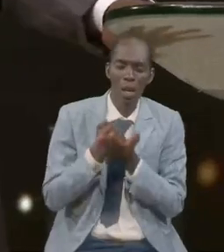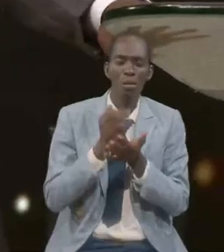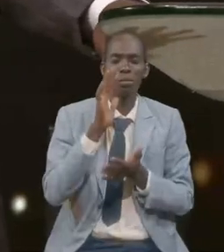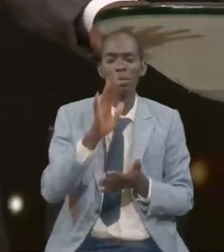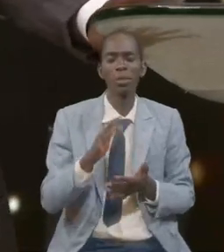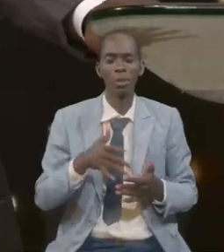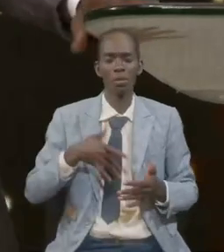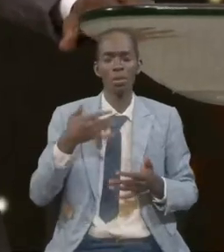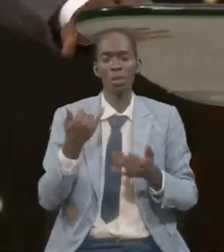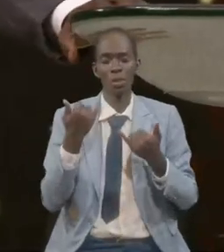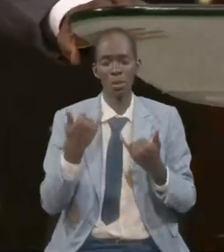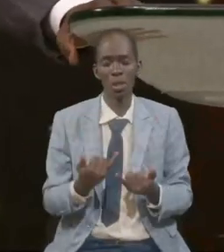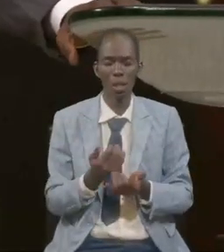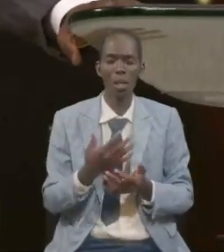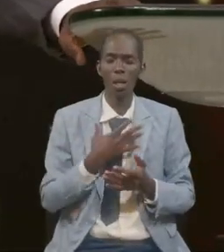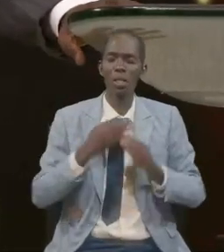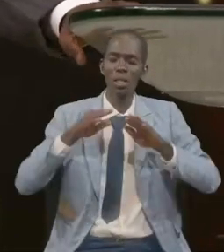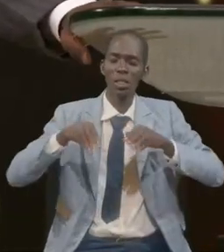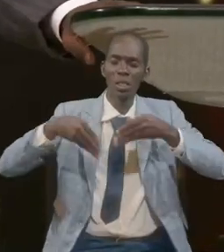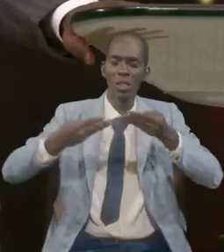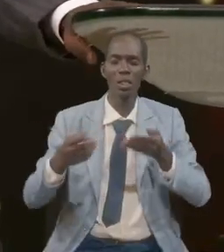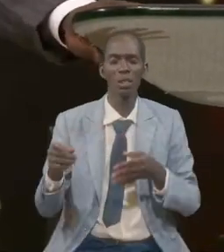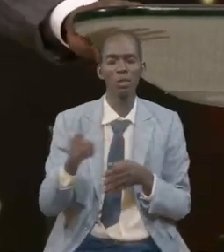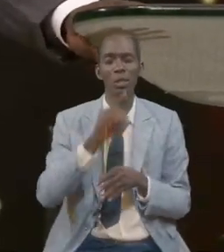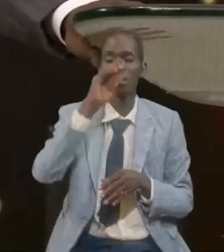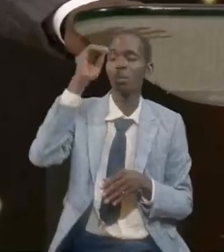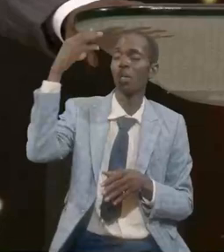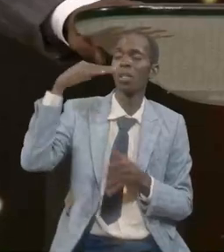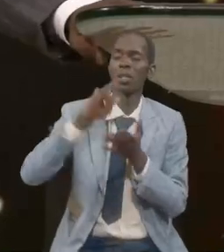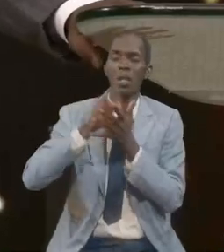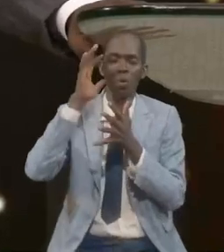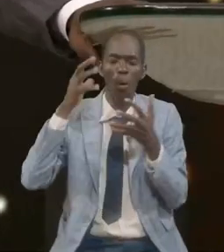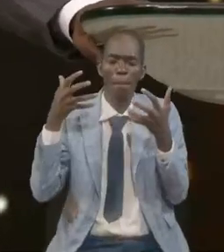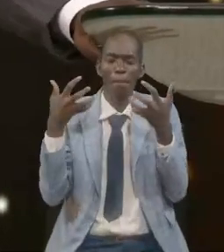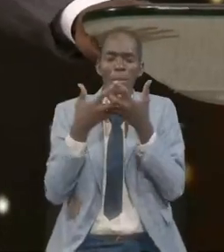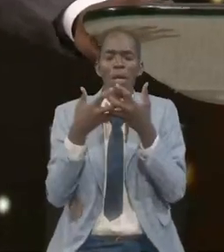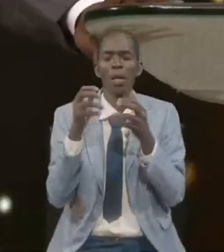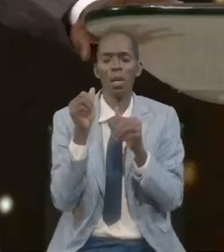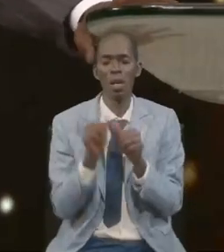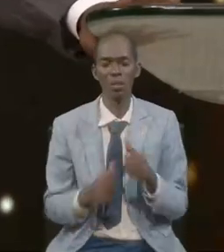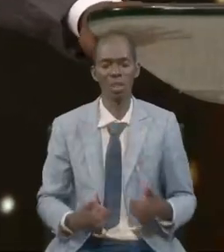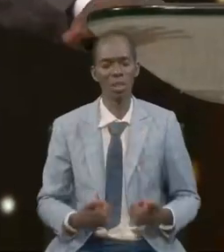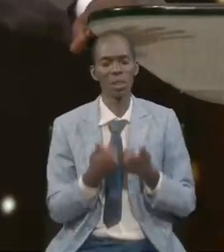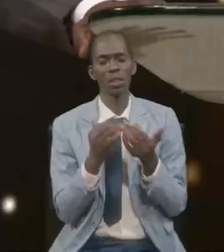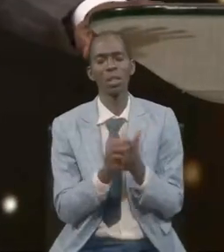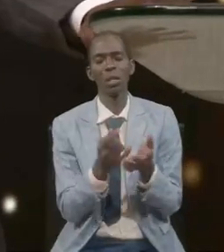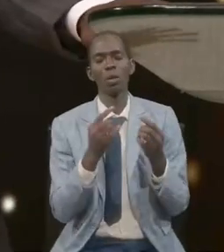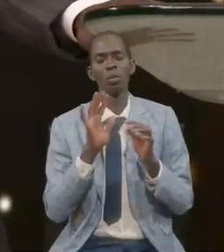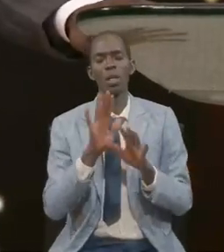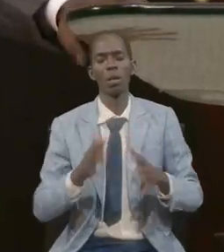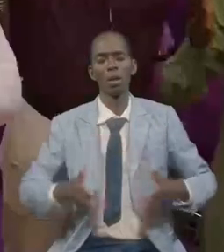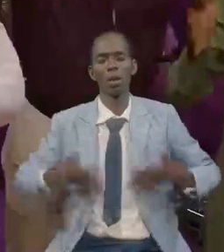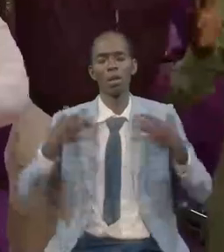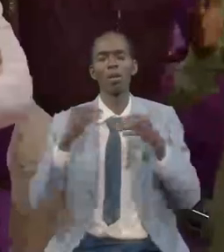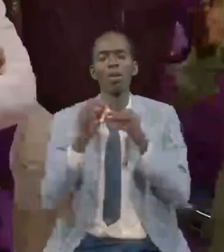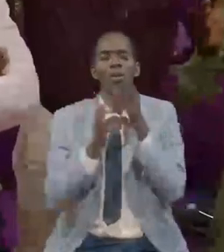dévotion et accorde-leur la grâce correspondante à tout défi de leur vie au